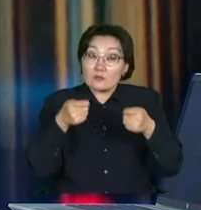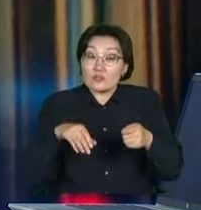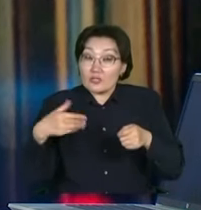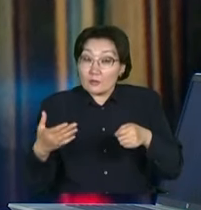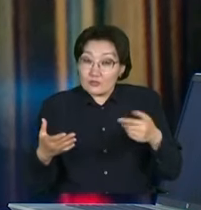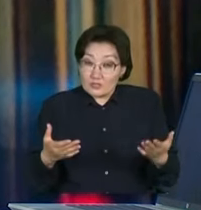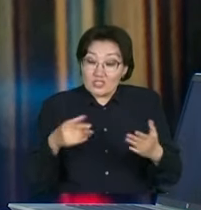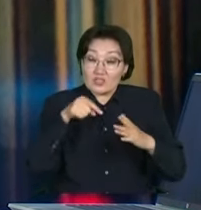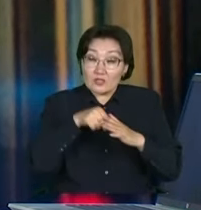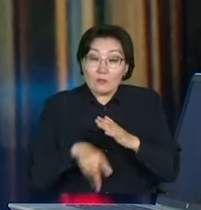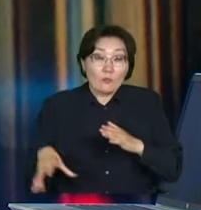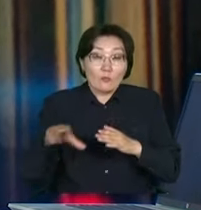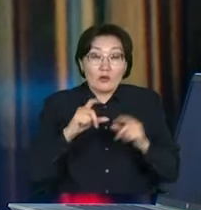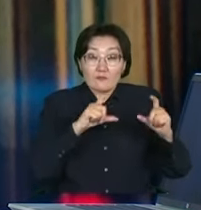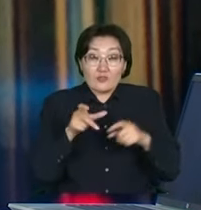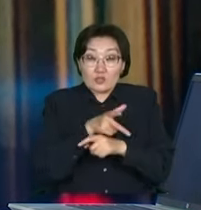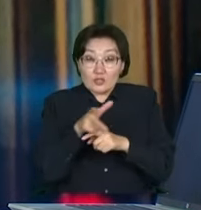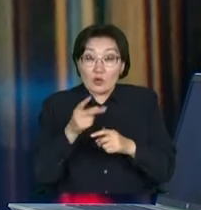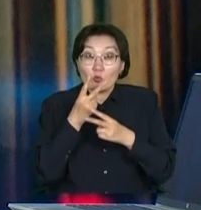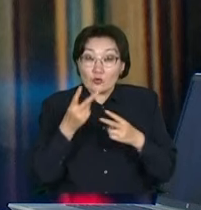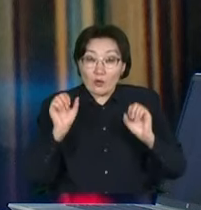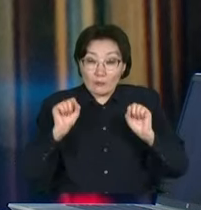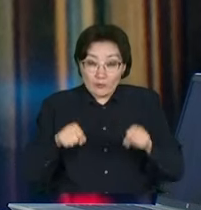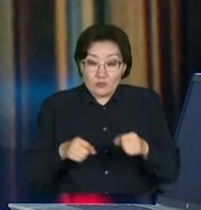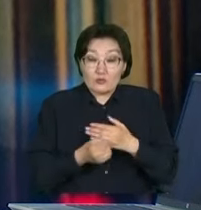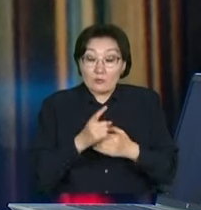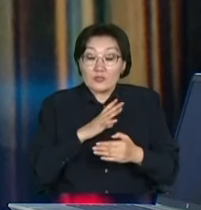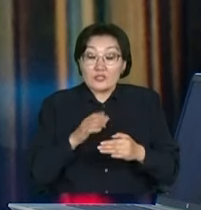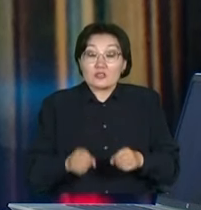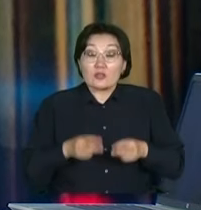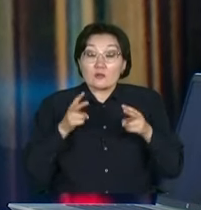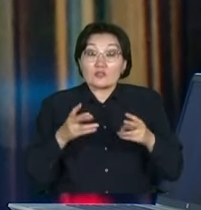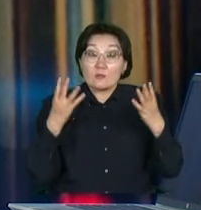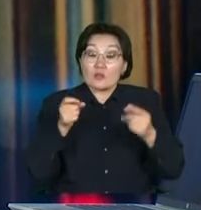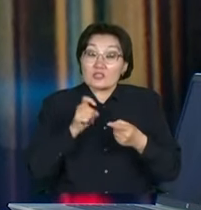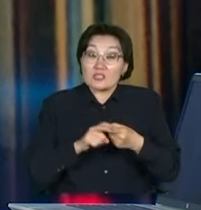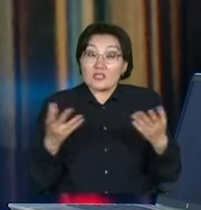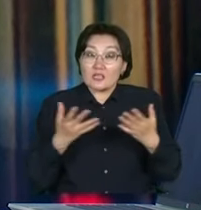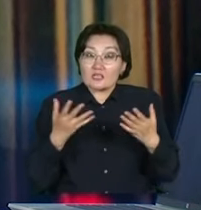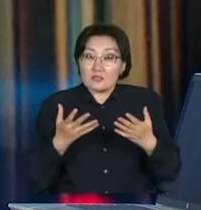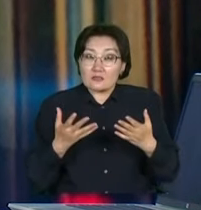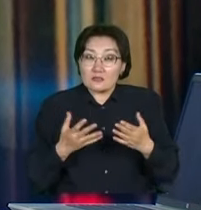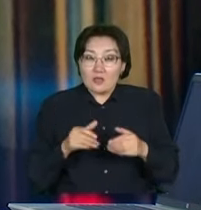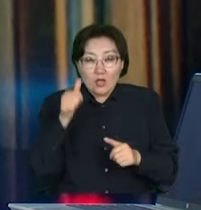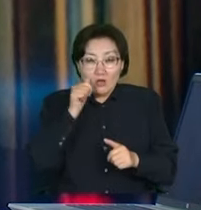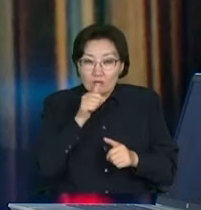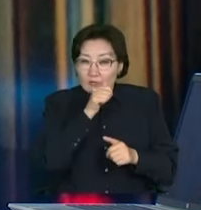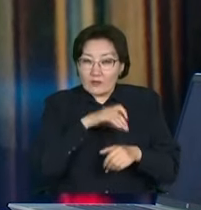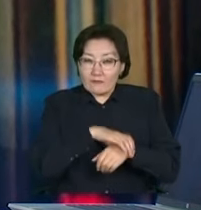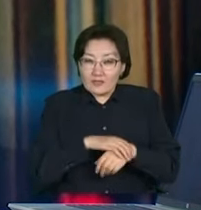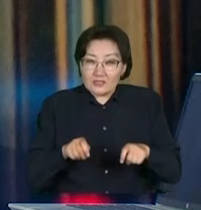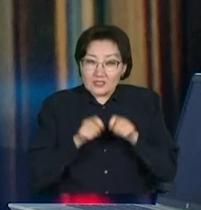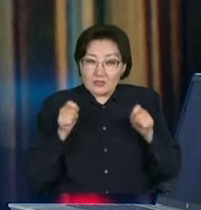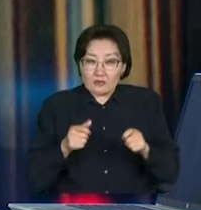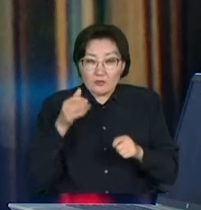тараптардың ішіндегі бар фото-видеоларды көруіне мүмкіндік туды. Қылмыс болған күнге қатысты тағы қандай құпияның беті ашылды.